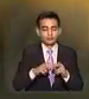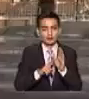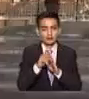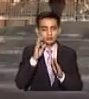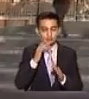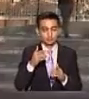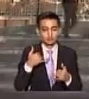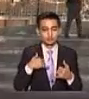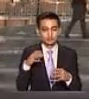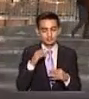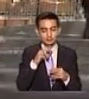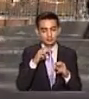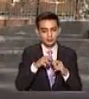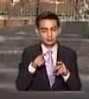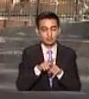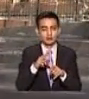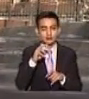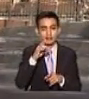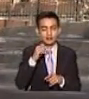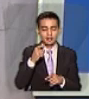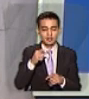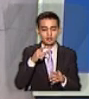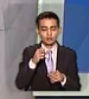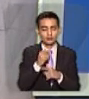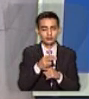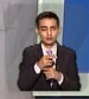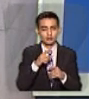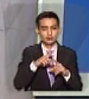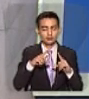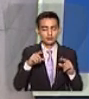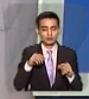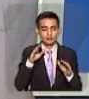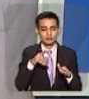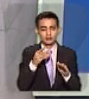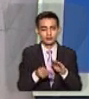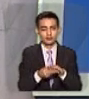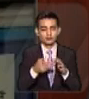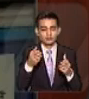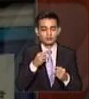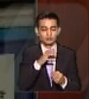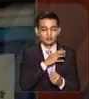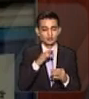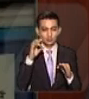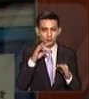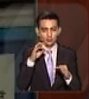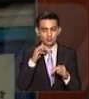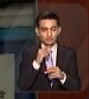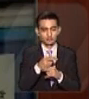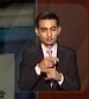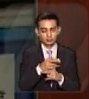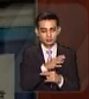образования нам подтвердили, что Даригу Алимбекову уволили из школы по подозрению в коррупции.